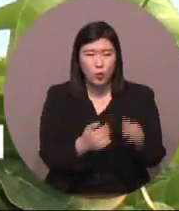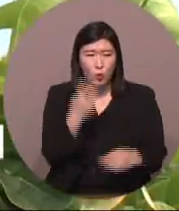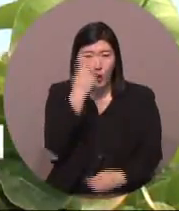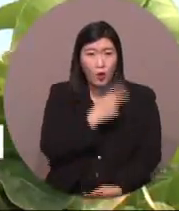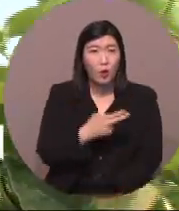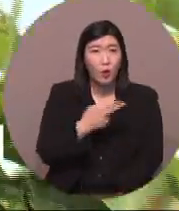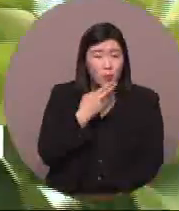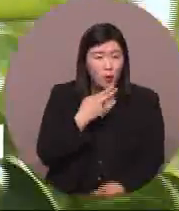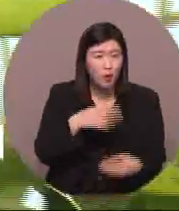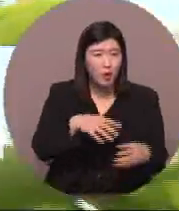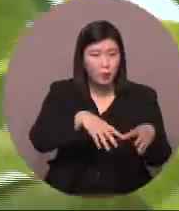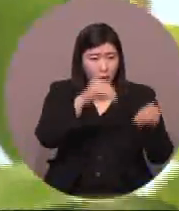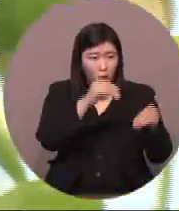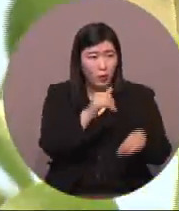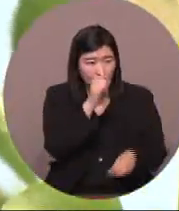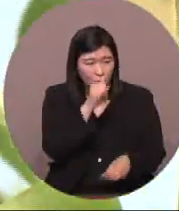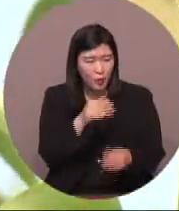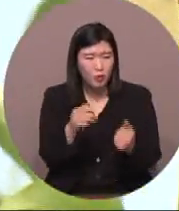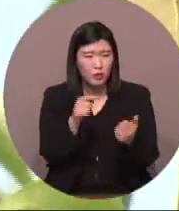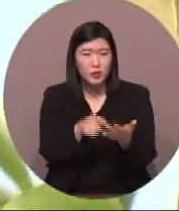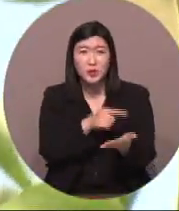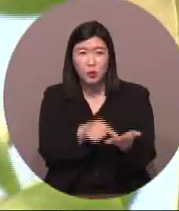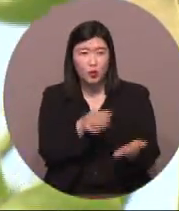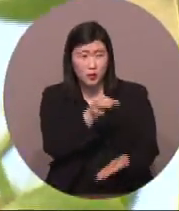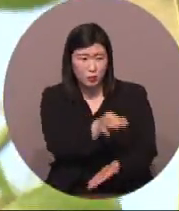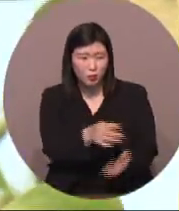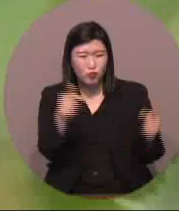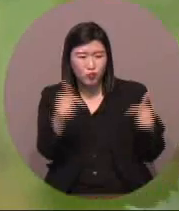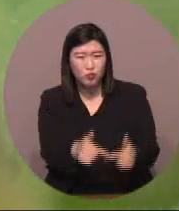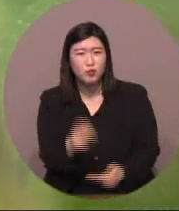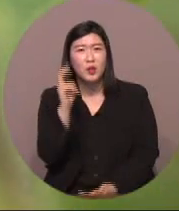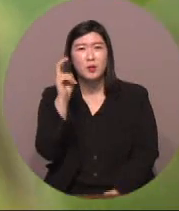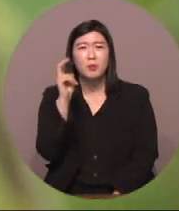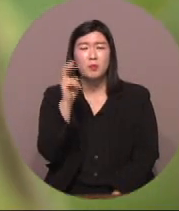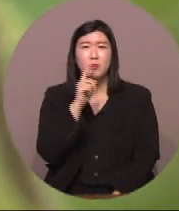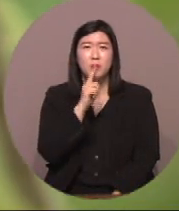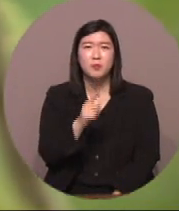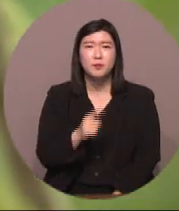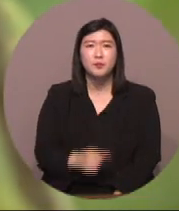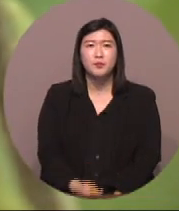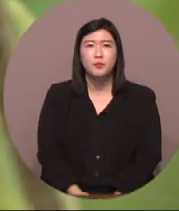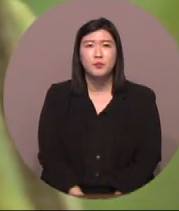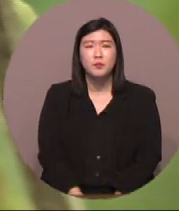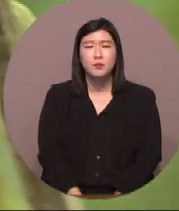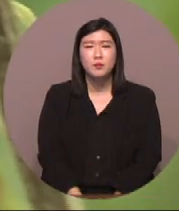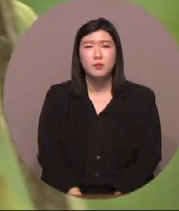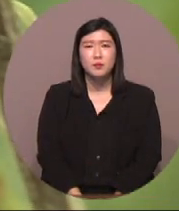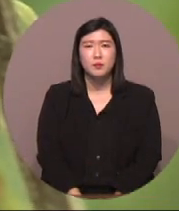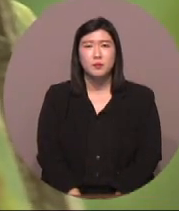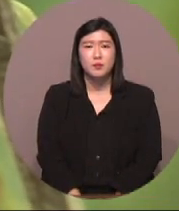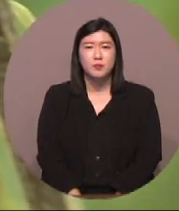농가의 지급되는 손실 보상금 이 줄 수 있다고 덧붙였습니다 mbc 뉴스 김광현 입니다